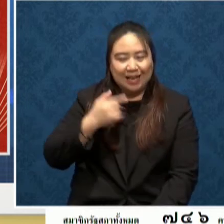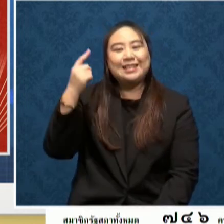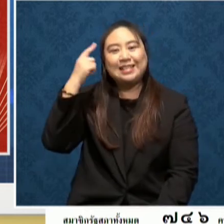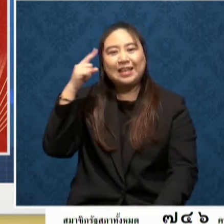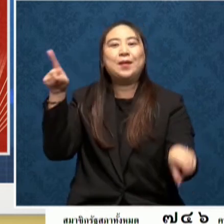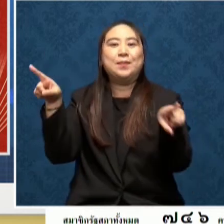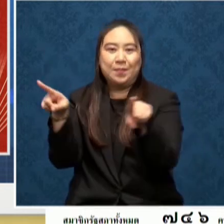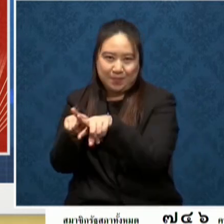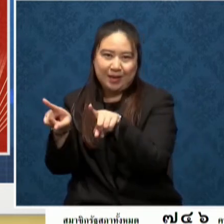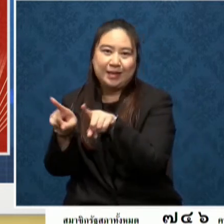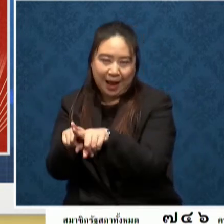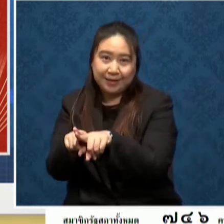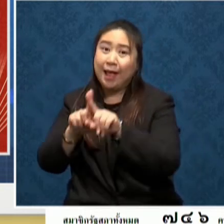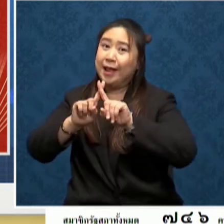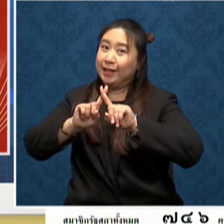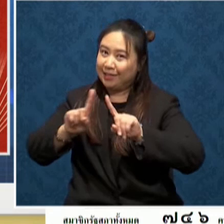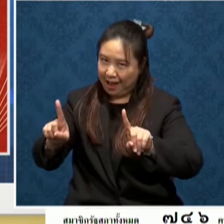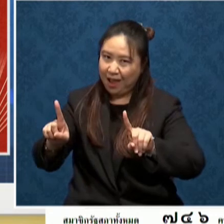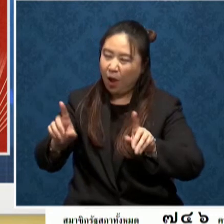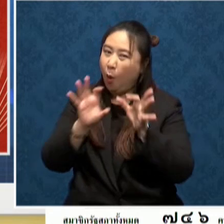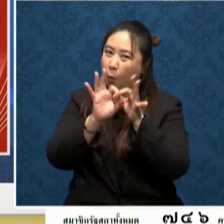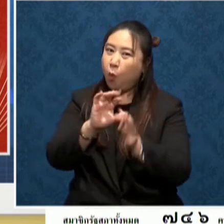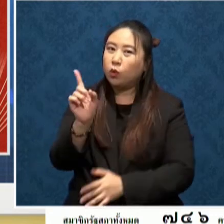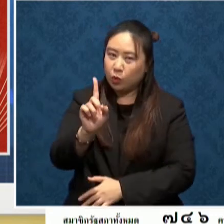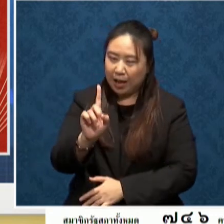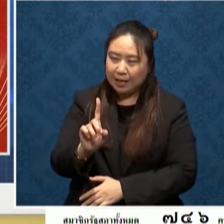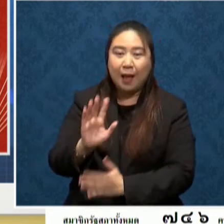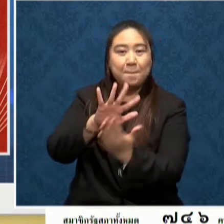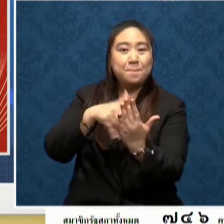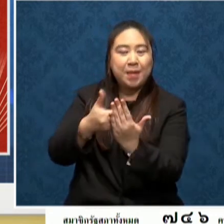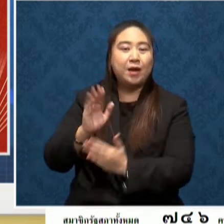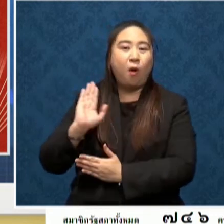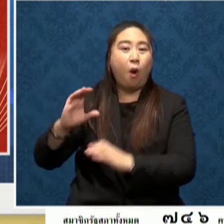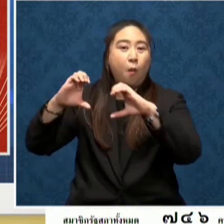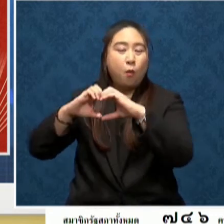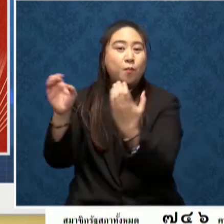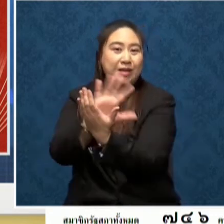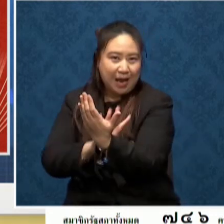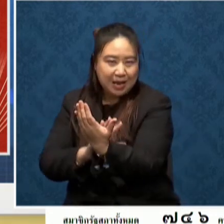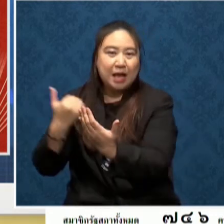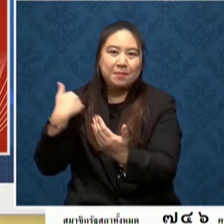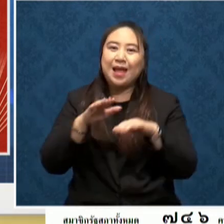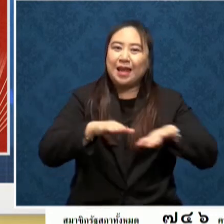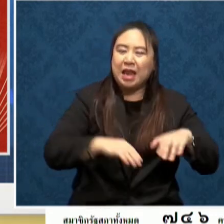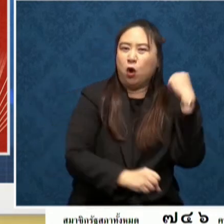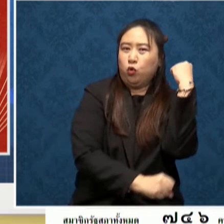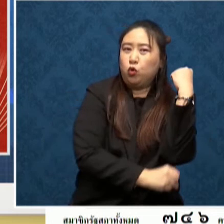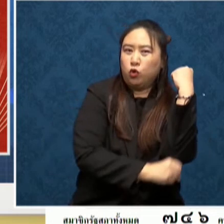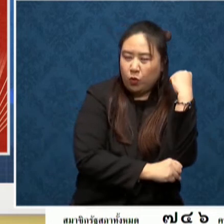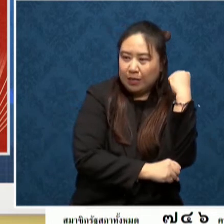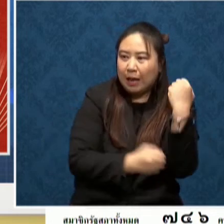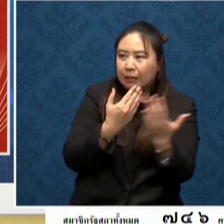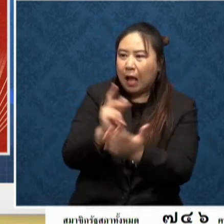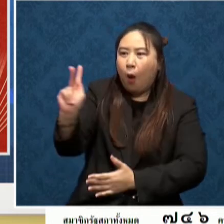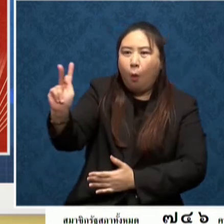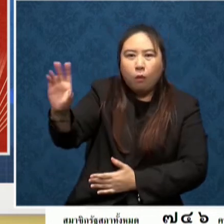แต่ดิชาิ กลงวลใจว่า นโยบายเงินกู้กวยาศาของภัภูิใจไยจะมีเด็ดยากจนจมนวมาก เข้าไม่ถึงนโยบายข